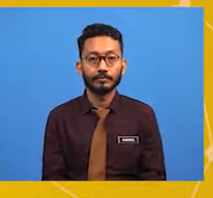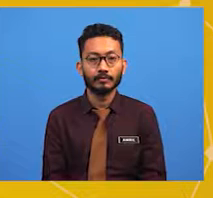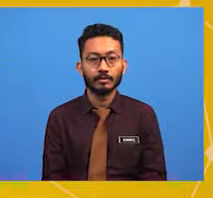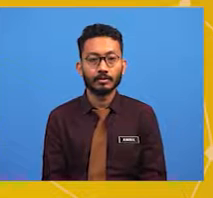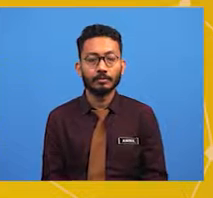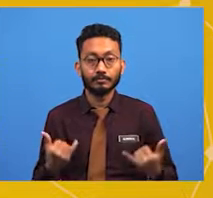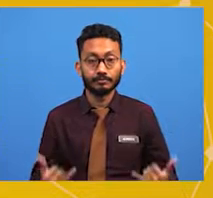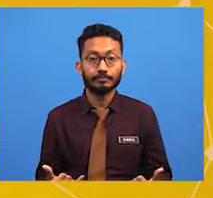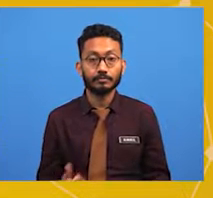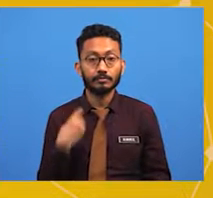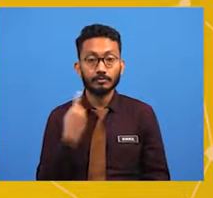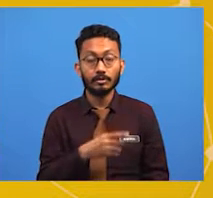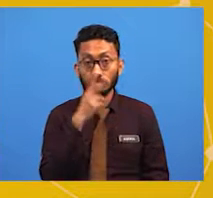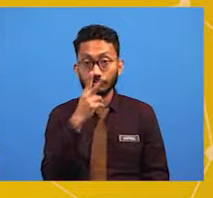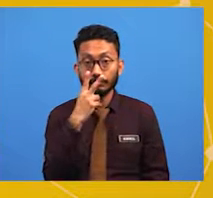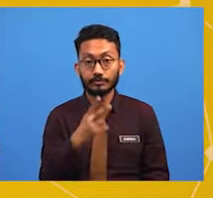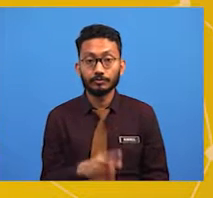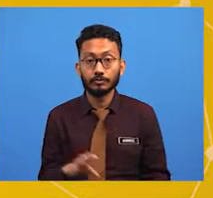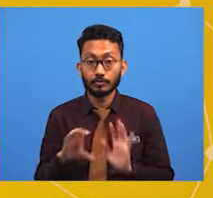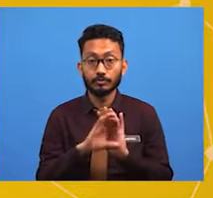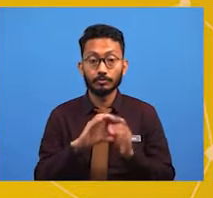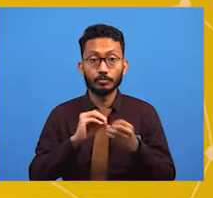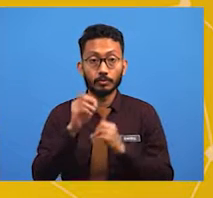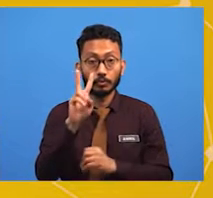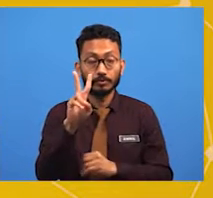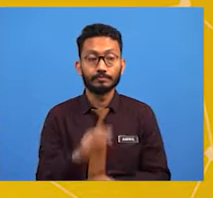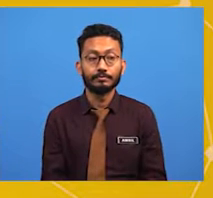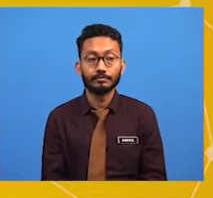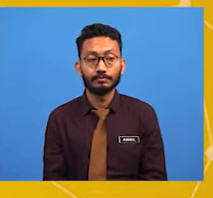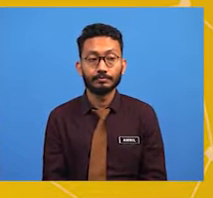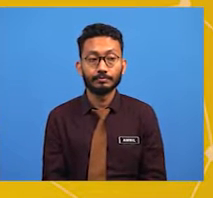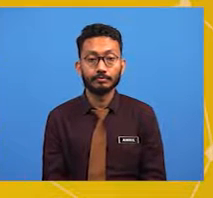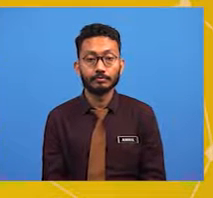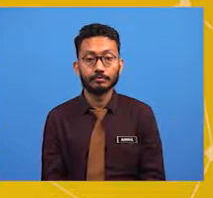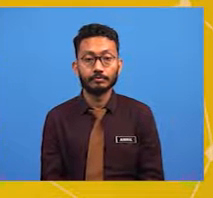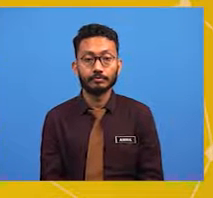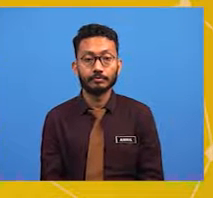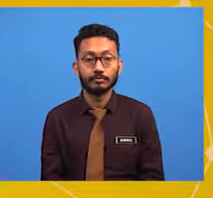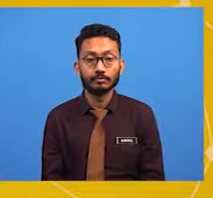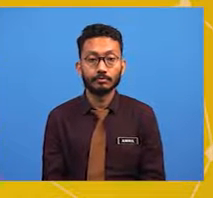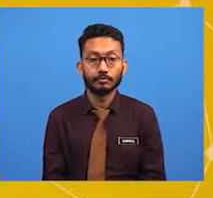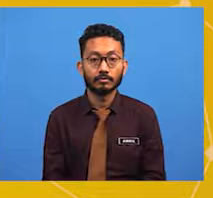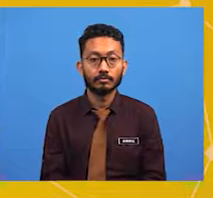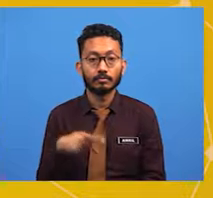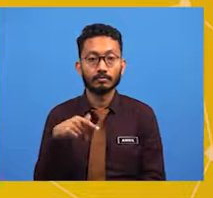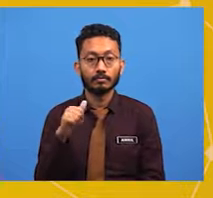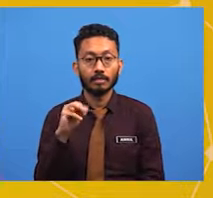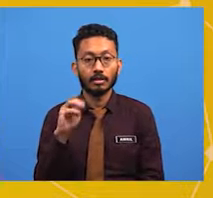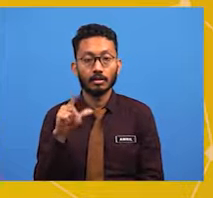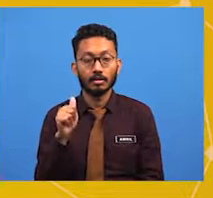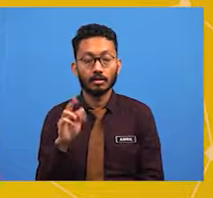Sekarang, kita lihat pula contoh yang kedua, iaitu melibatkan pemalar